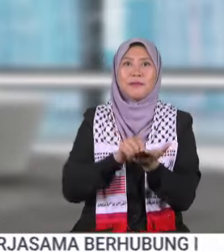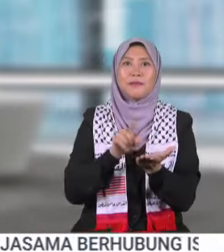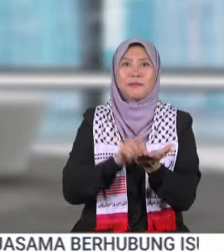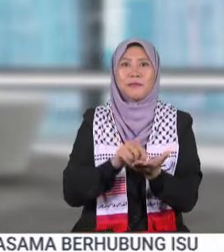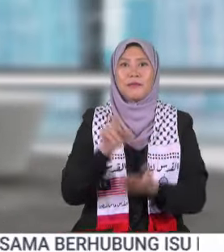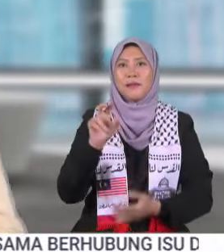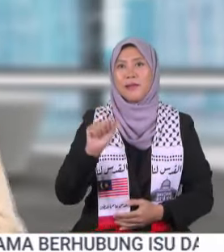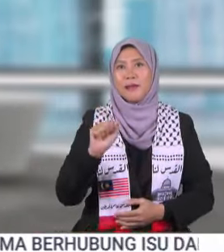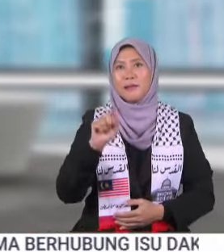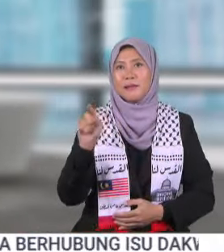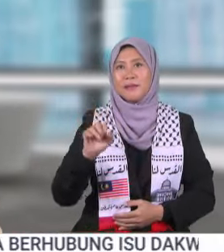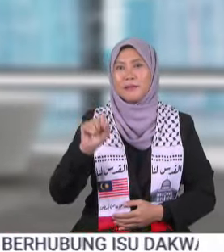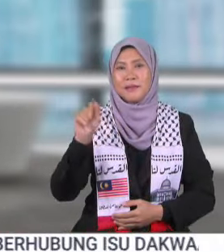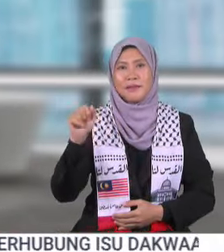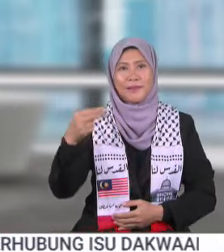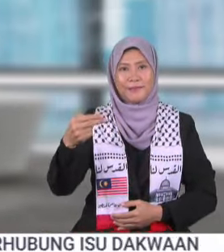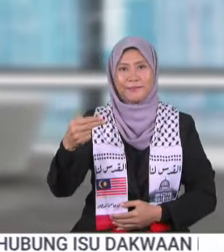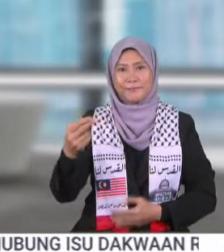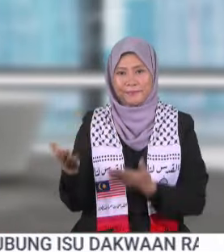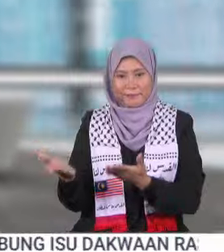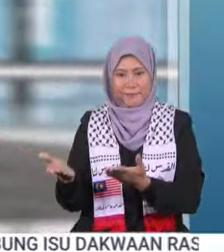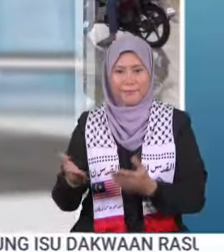azizahdahman silakan